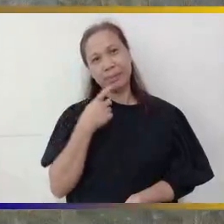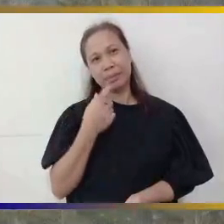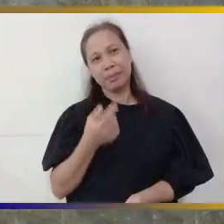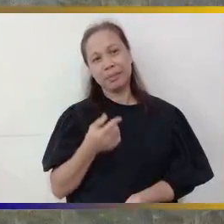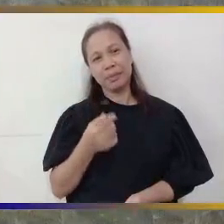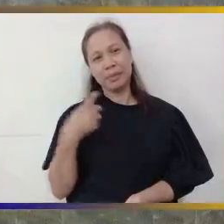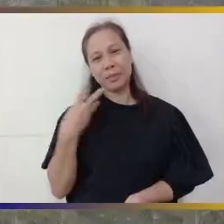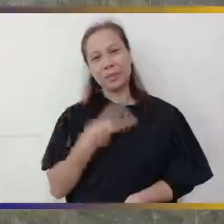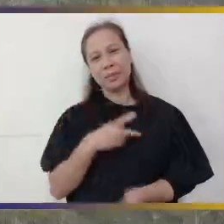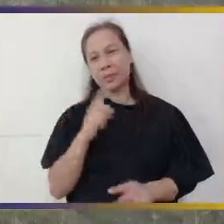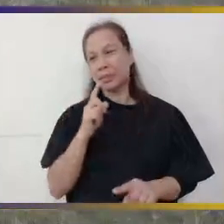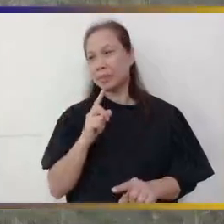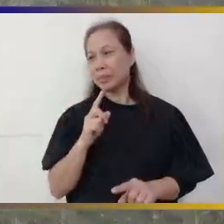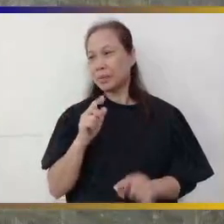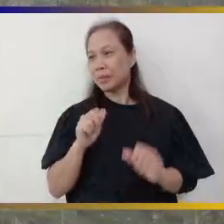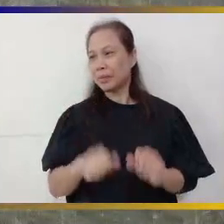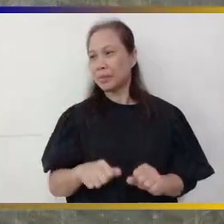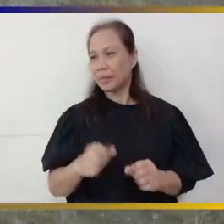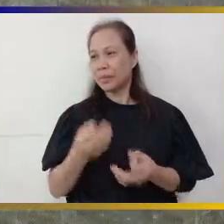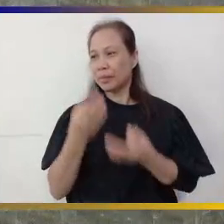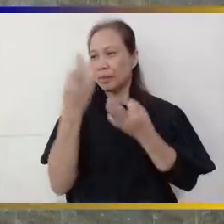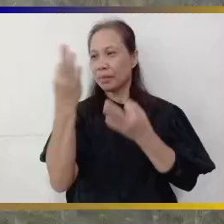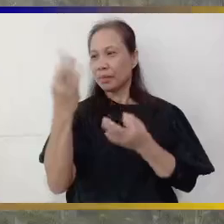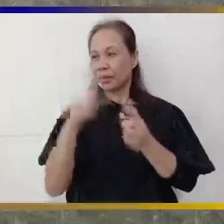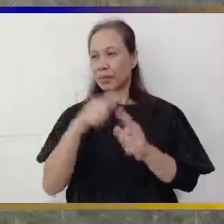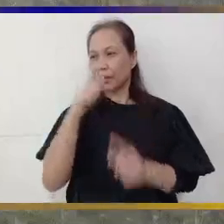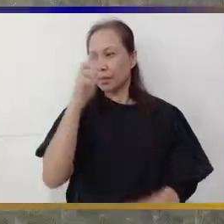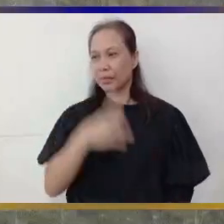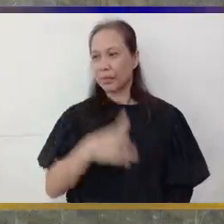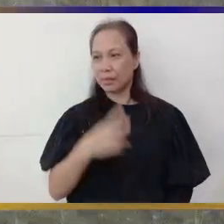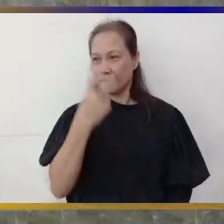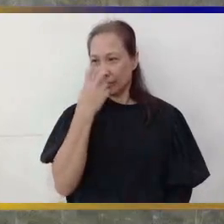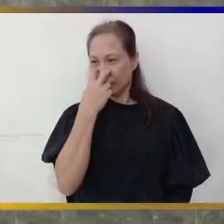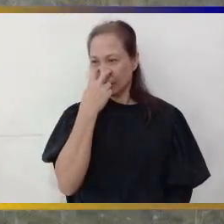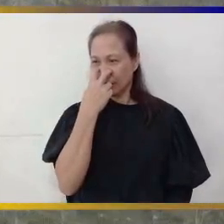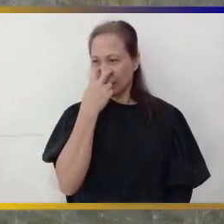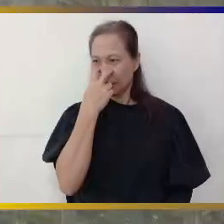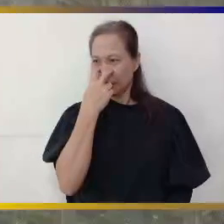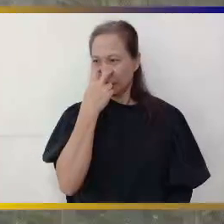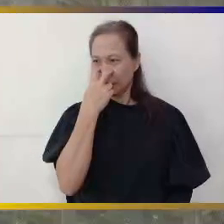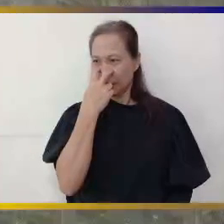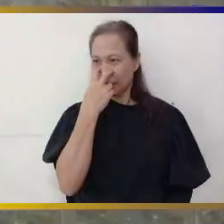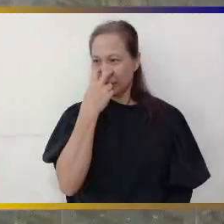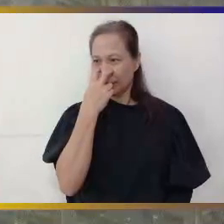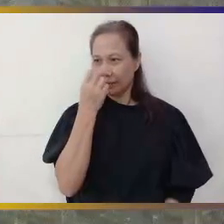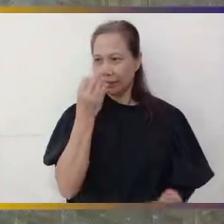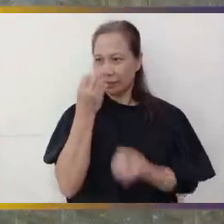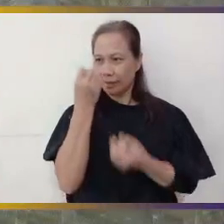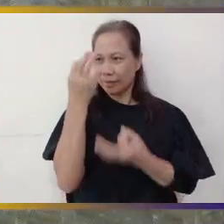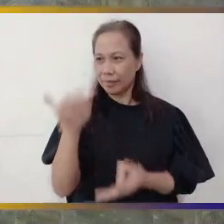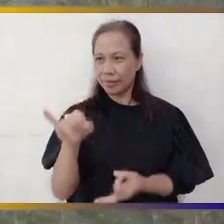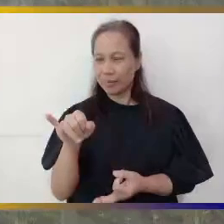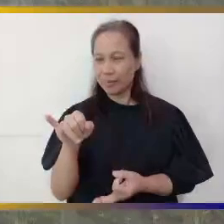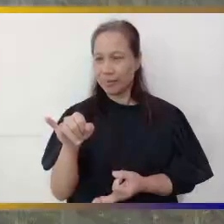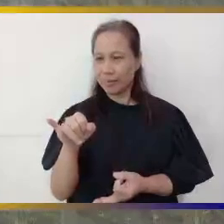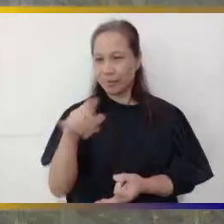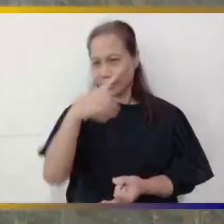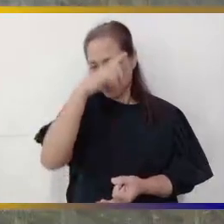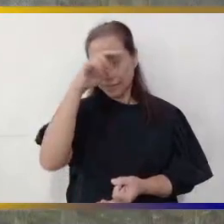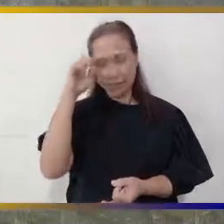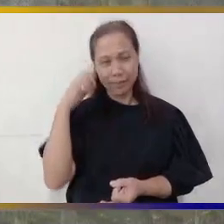you can you can offer to God blind a blind offering because you are